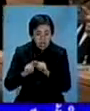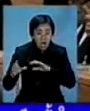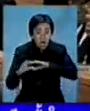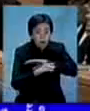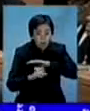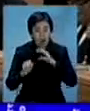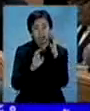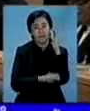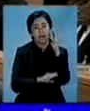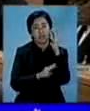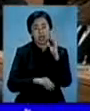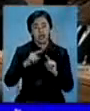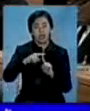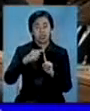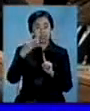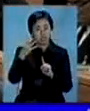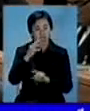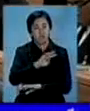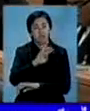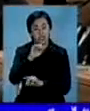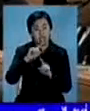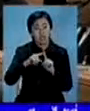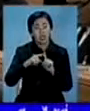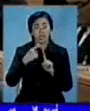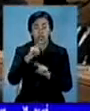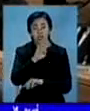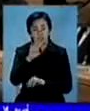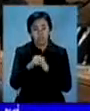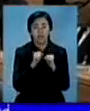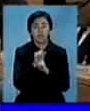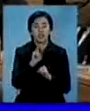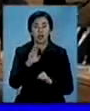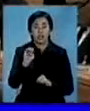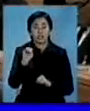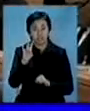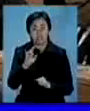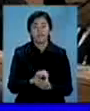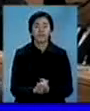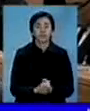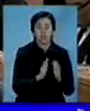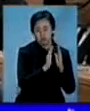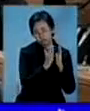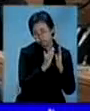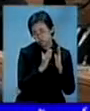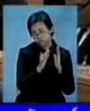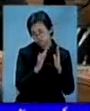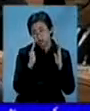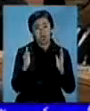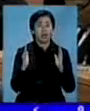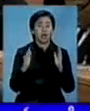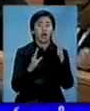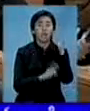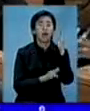คใต้วันที่4เมษายนมกราคม2547ถึงปัจจุบันเนี่ยภาคใต้เป็นยังไง